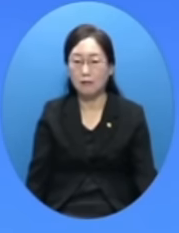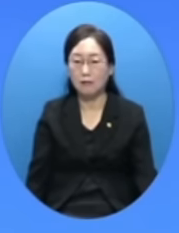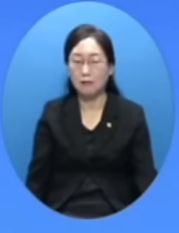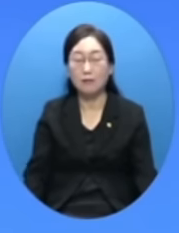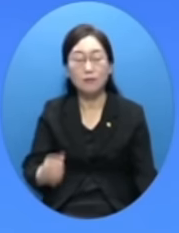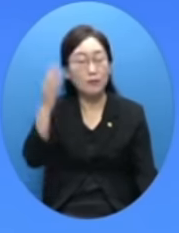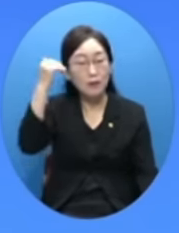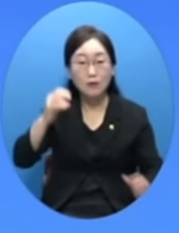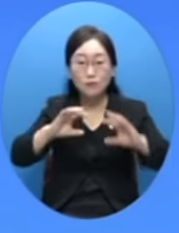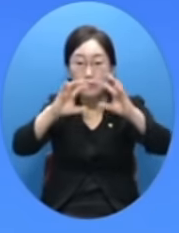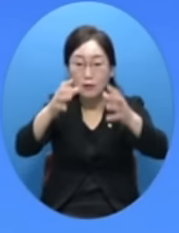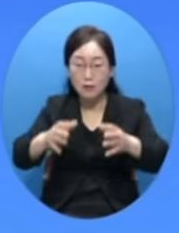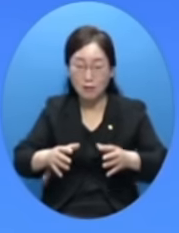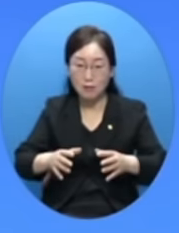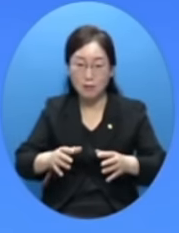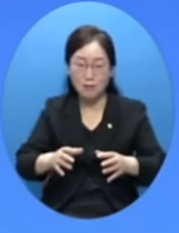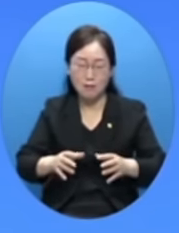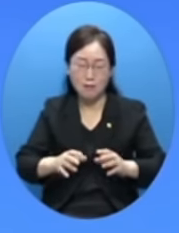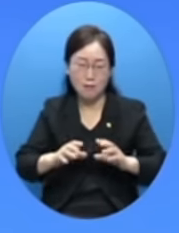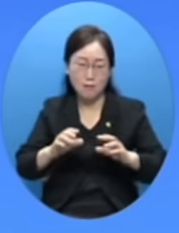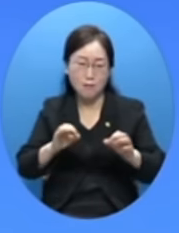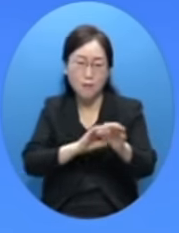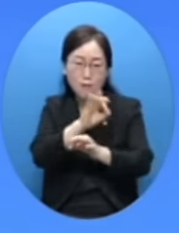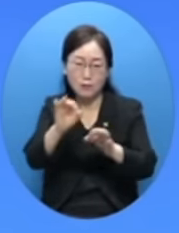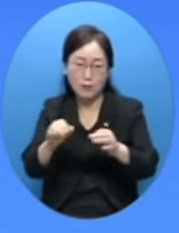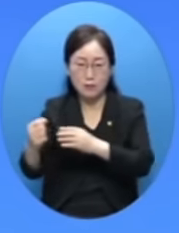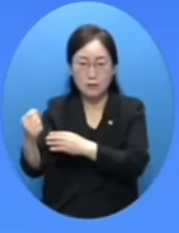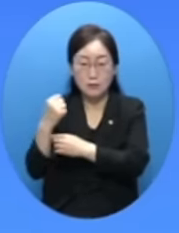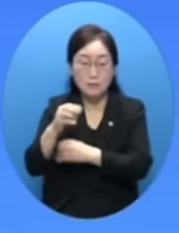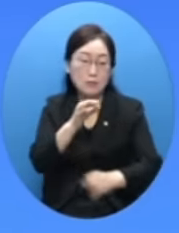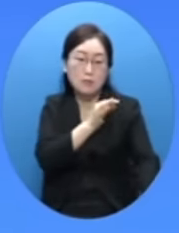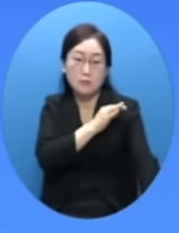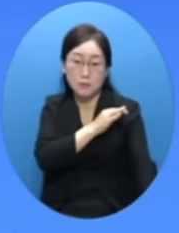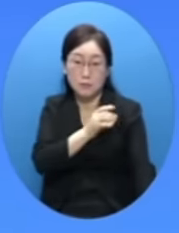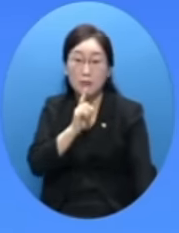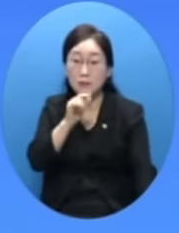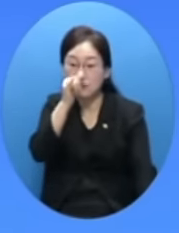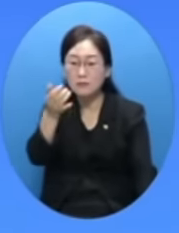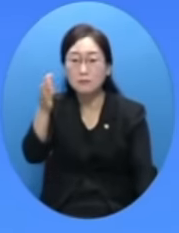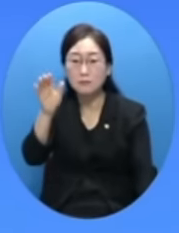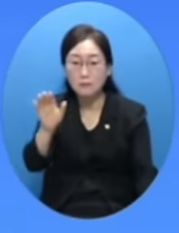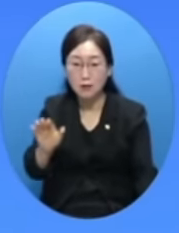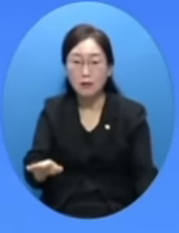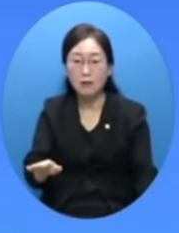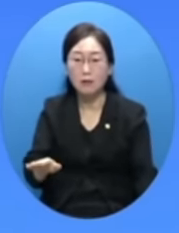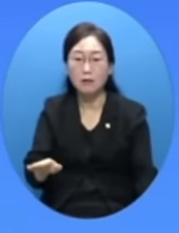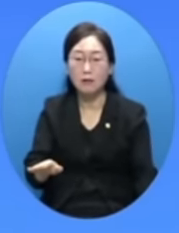우리나라가 세계 10위 경제권이라고 하는데 이러한